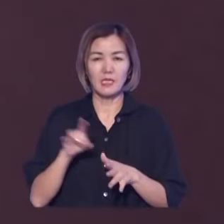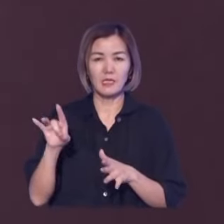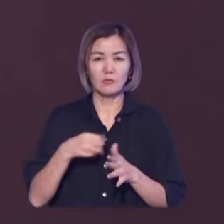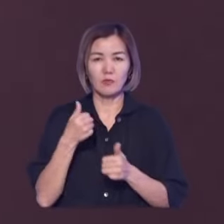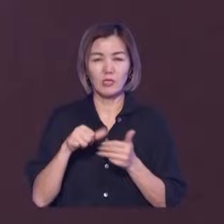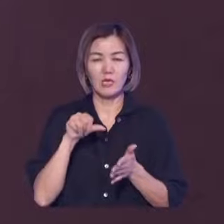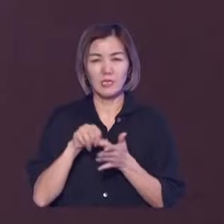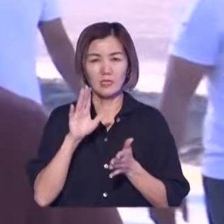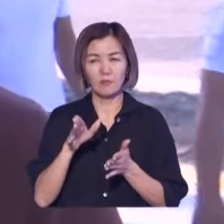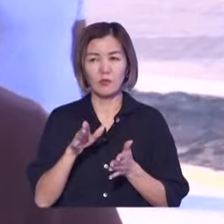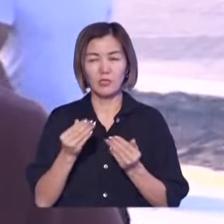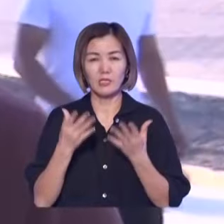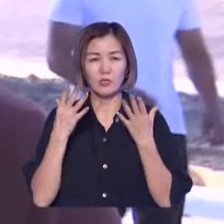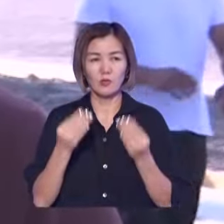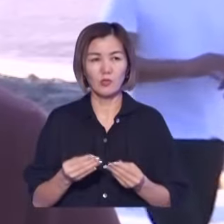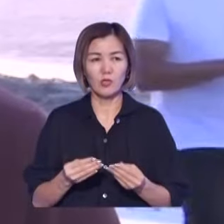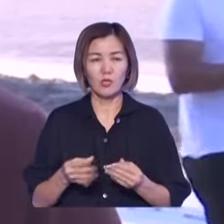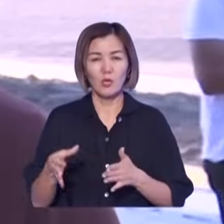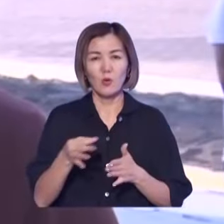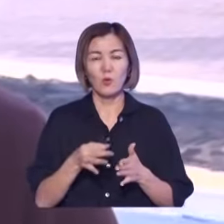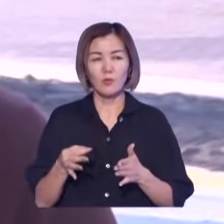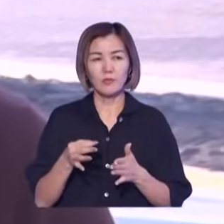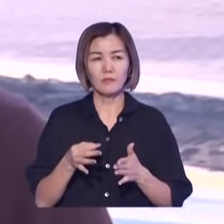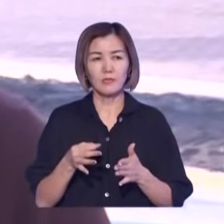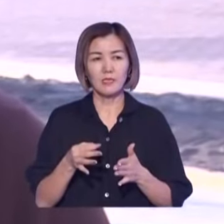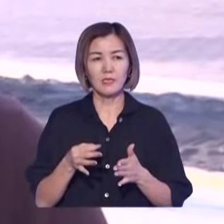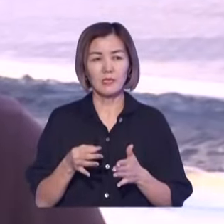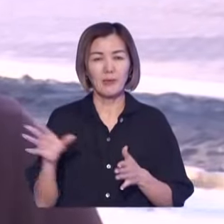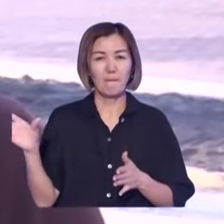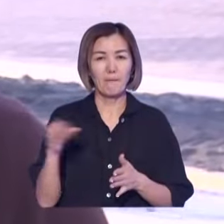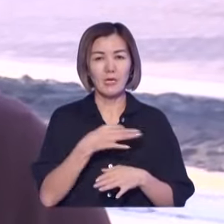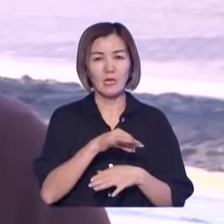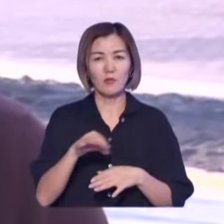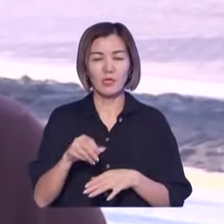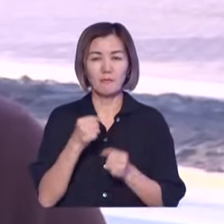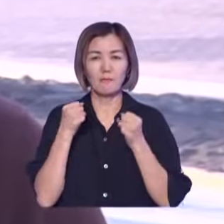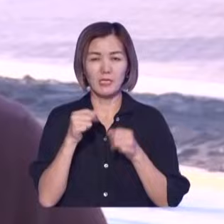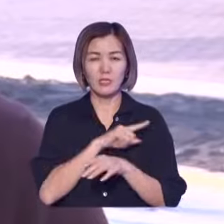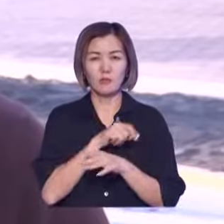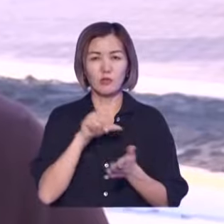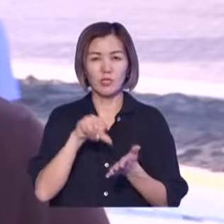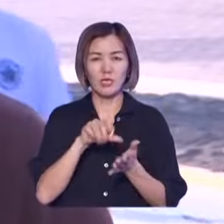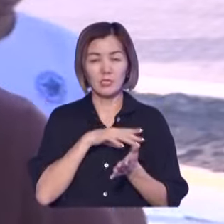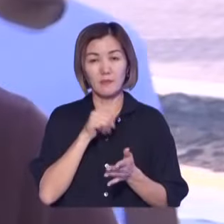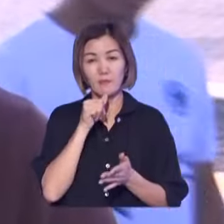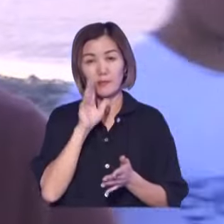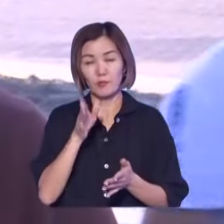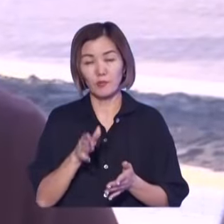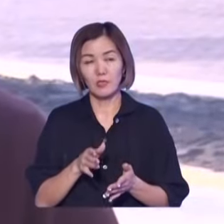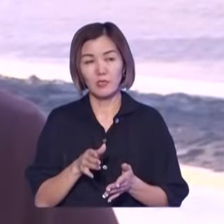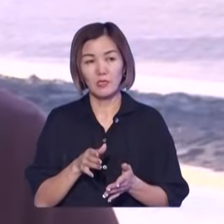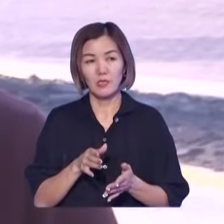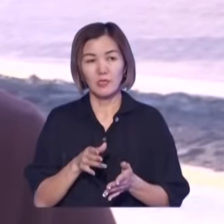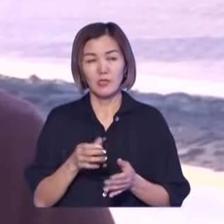болады. Қазіргі таңда бізде облысымыздан барлық аудандардан мықты спортшыларымыз қатысуда, бақ сынасады. Бұл